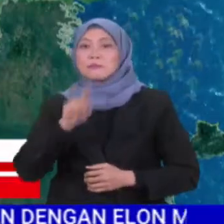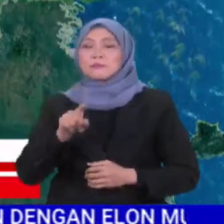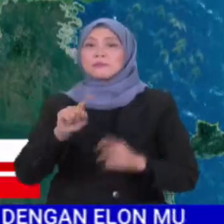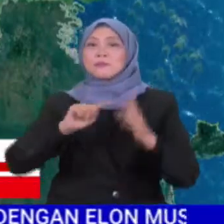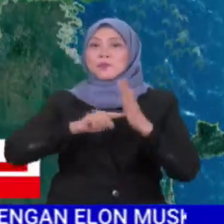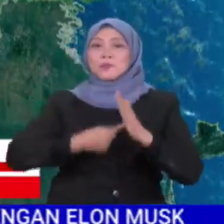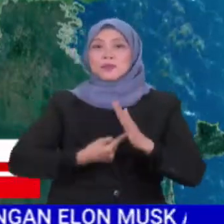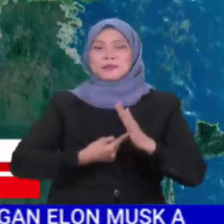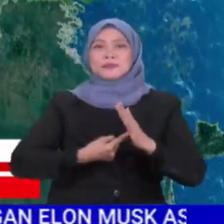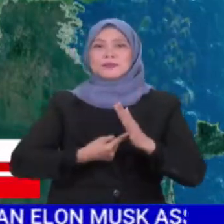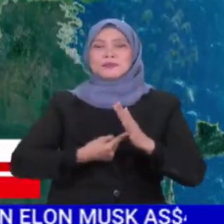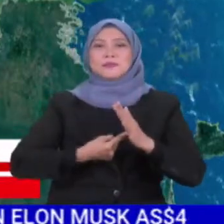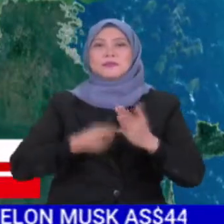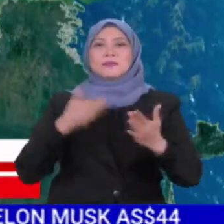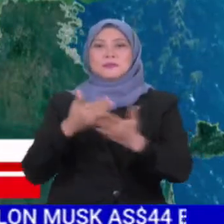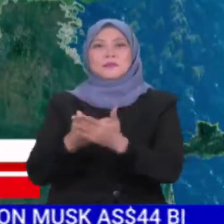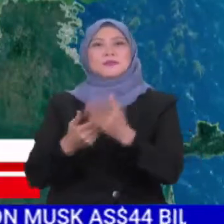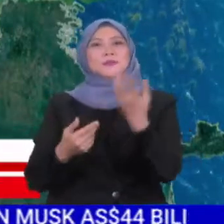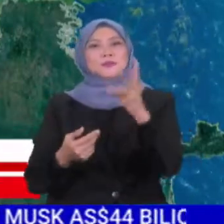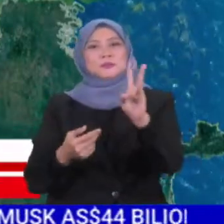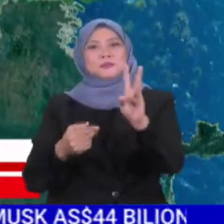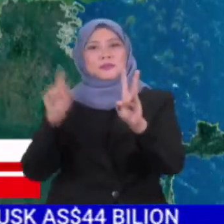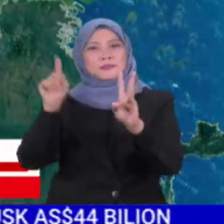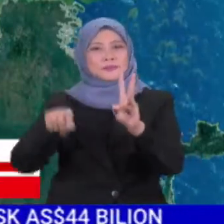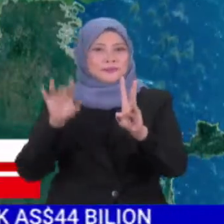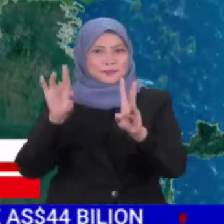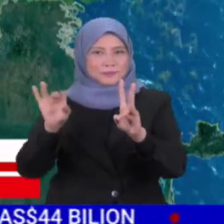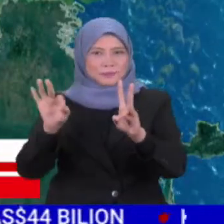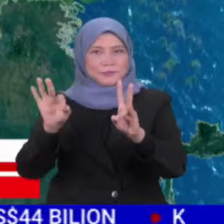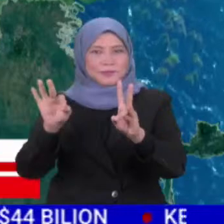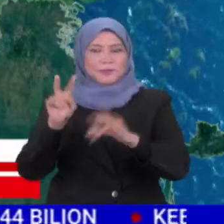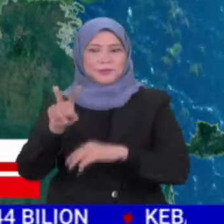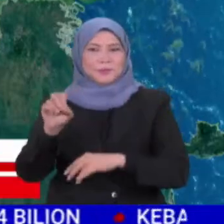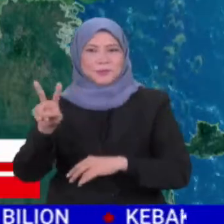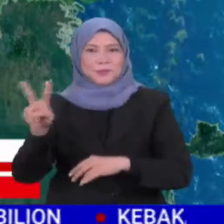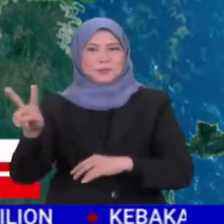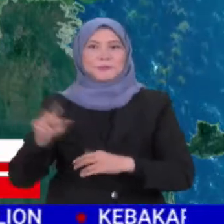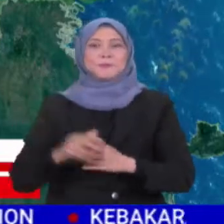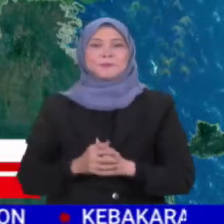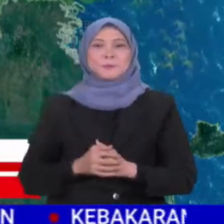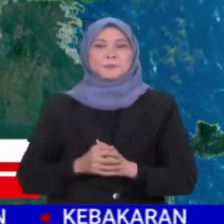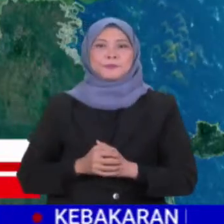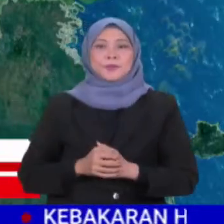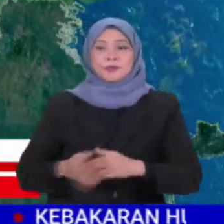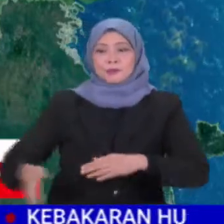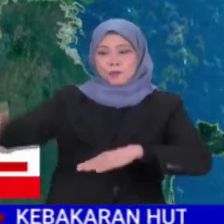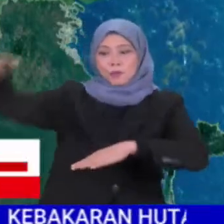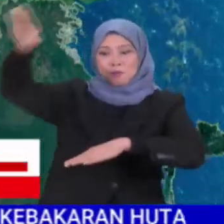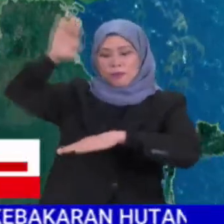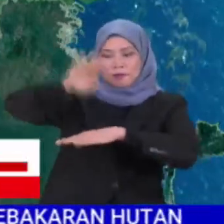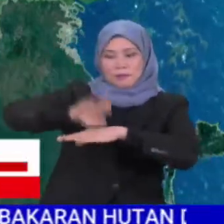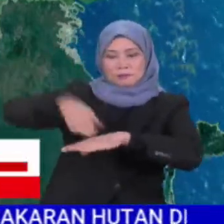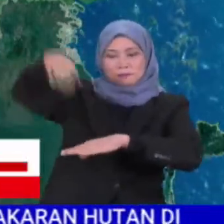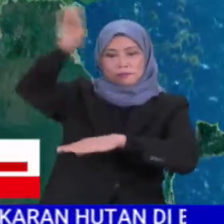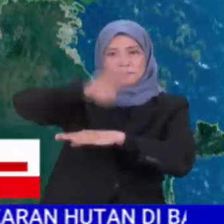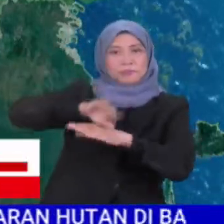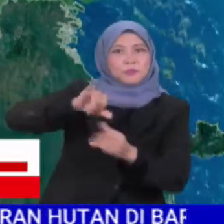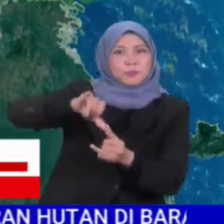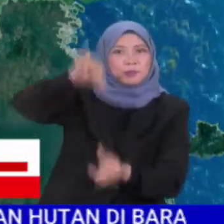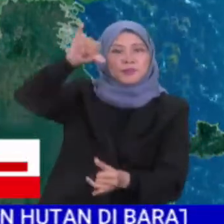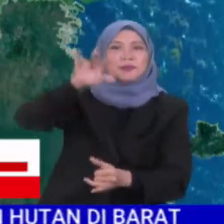berkuat kuasa sehingga ke 17 September 2022. Berikutan ketinggian ombak boleh mencecah sehingga